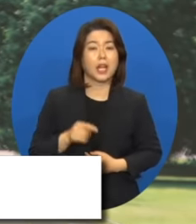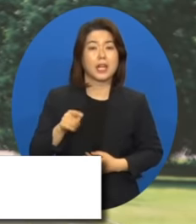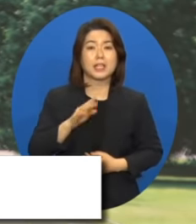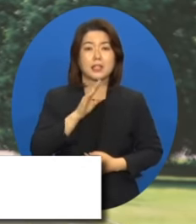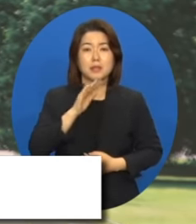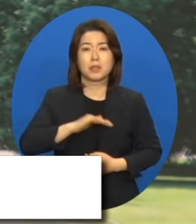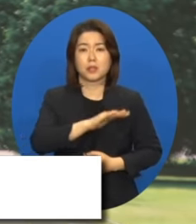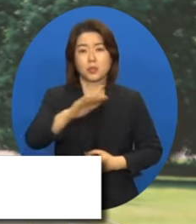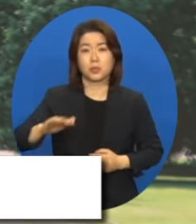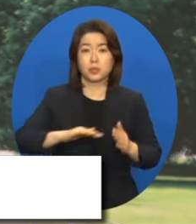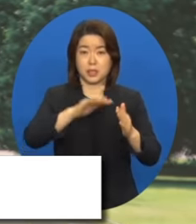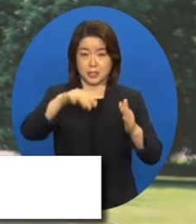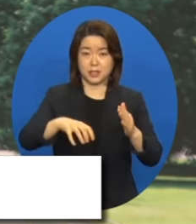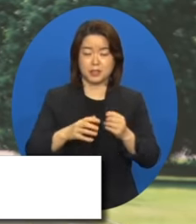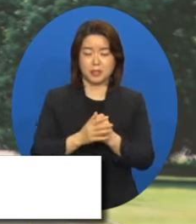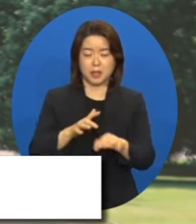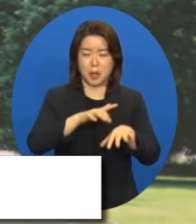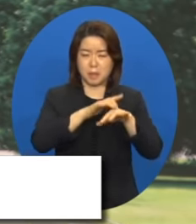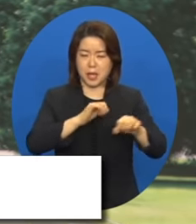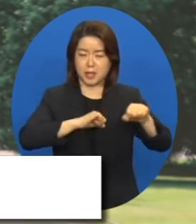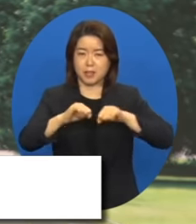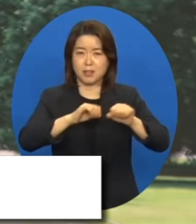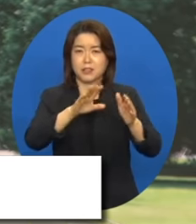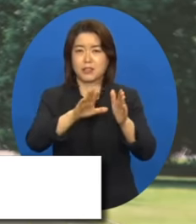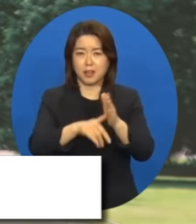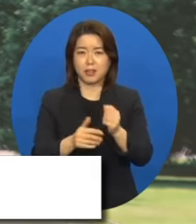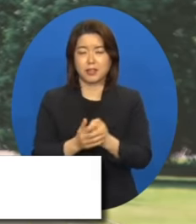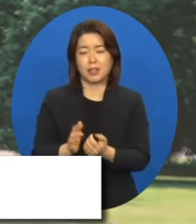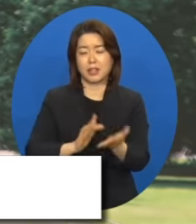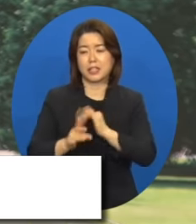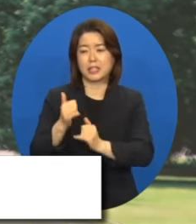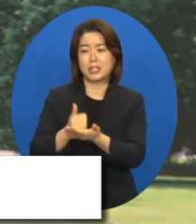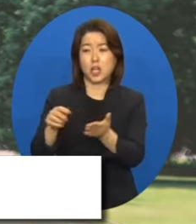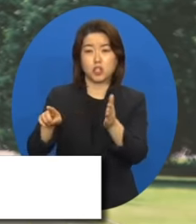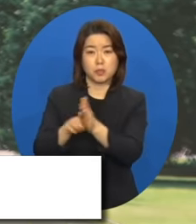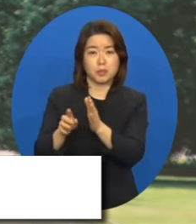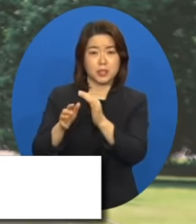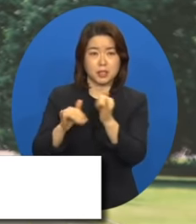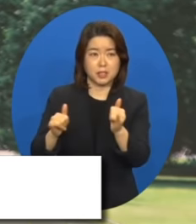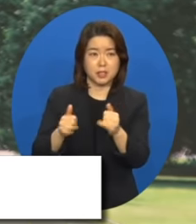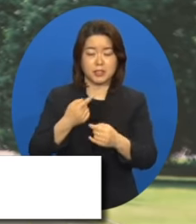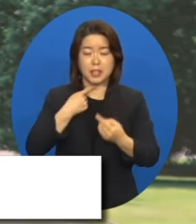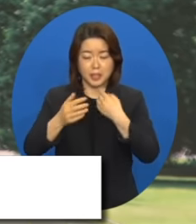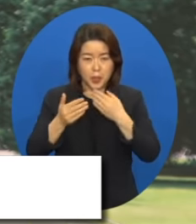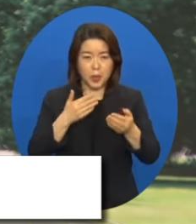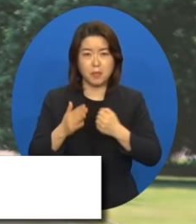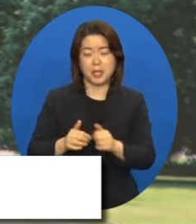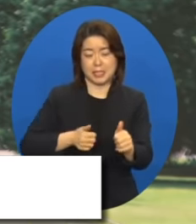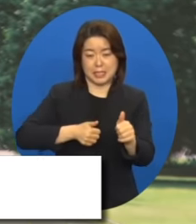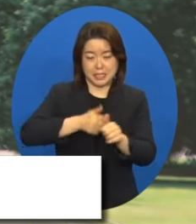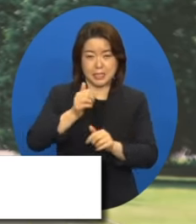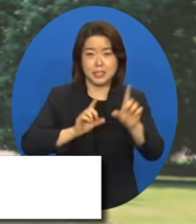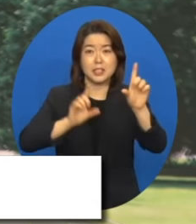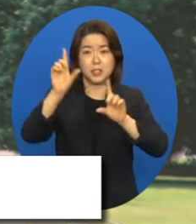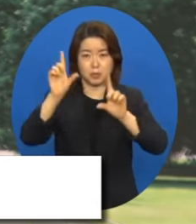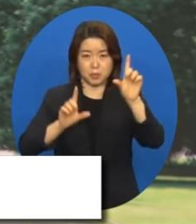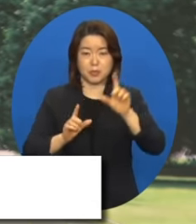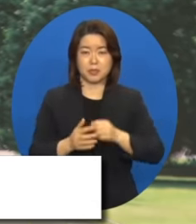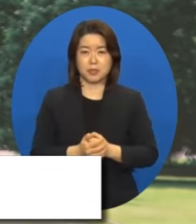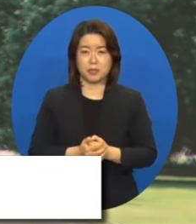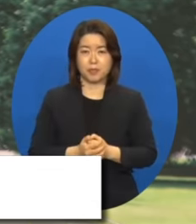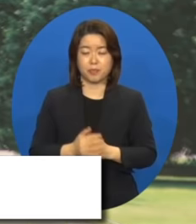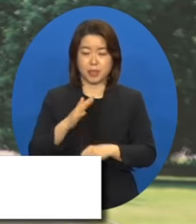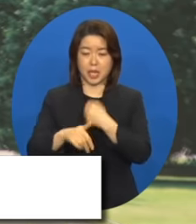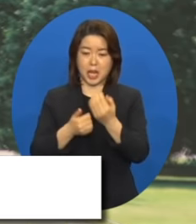우리 가정에 마귀가 역사할 때 예수를 믿는 자가 경험하는 승리의 모습입니다.